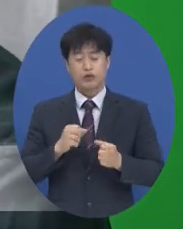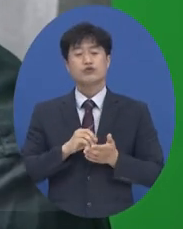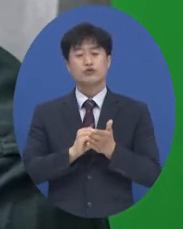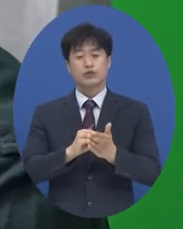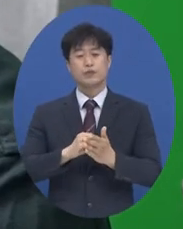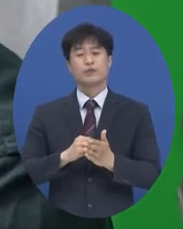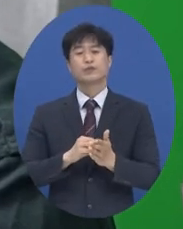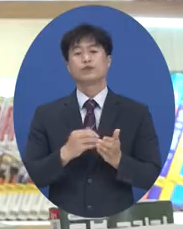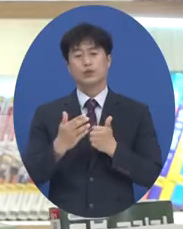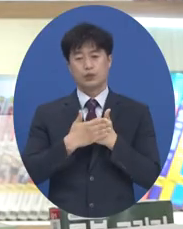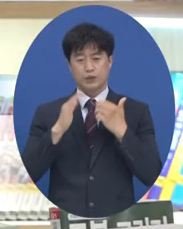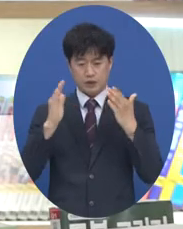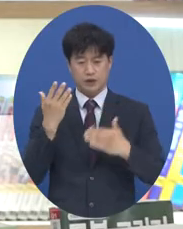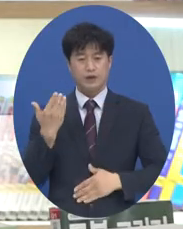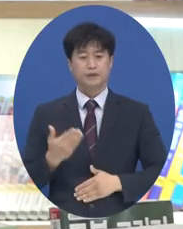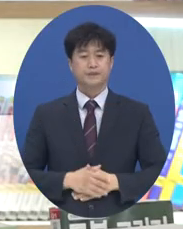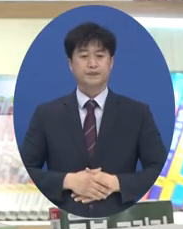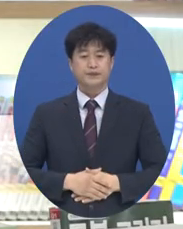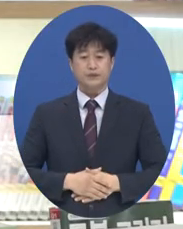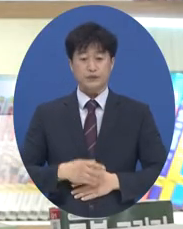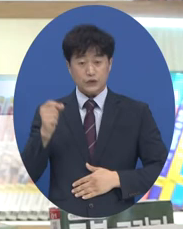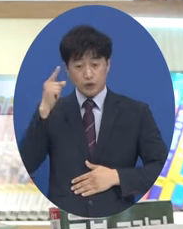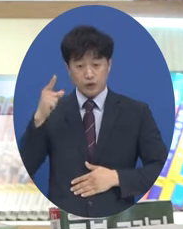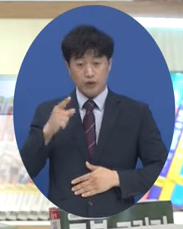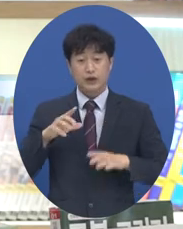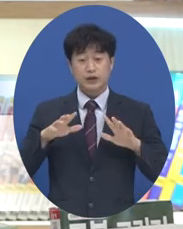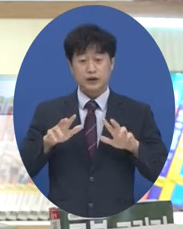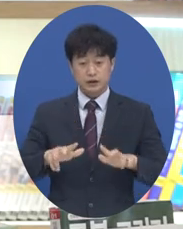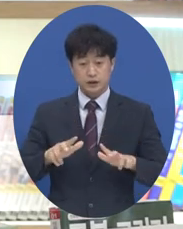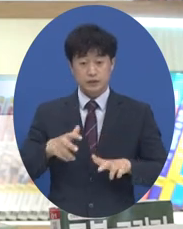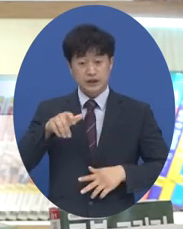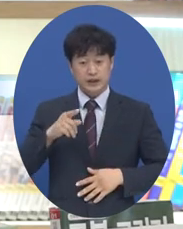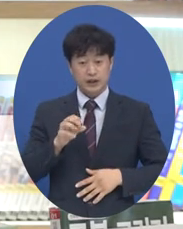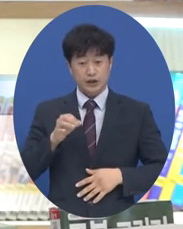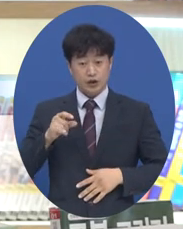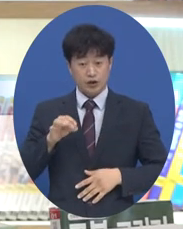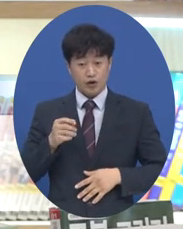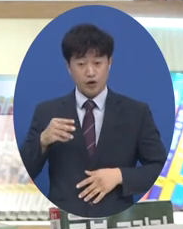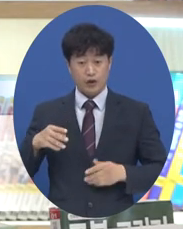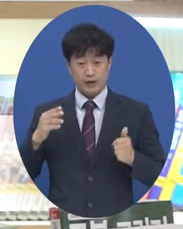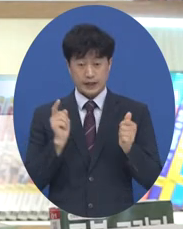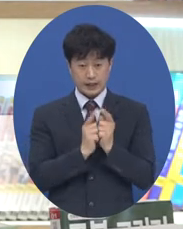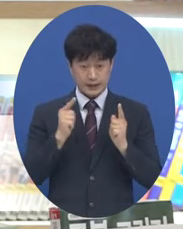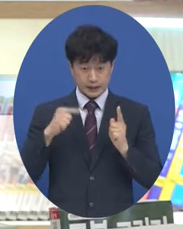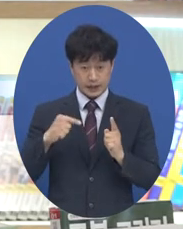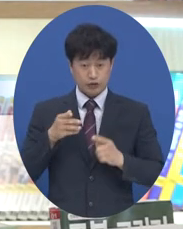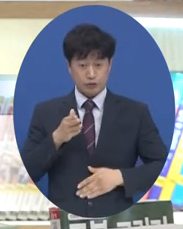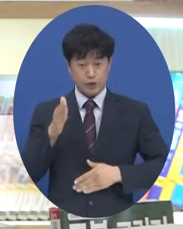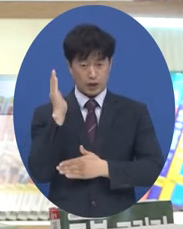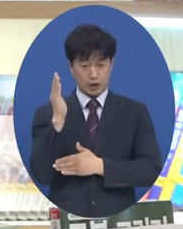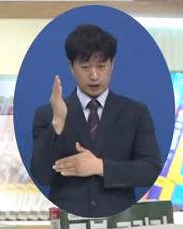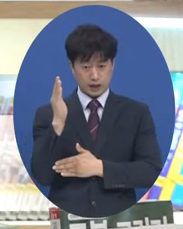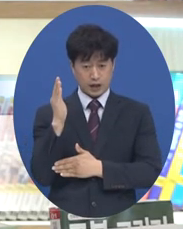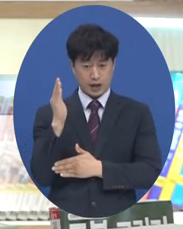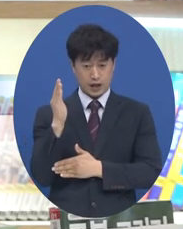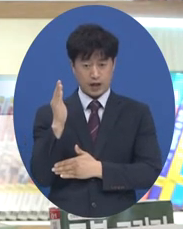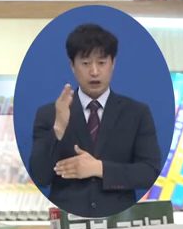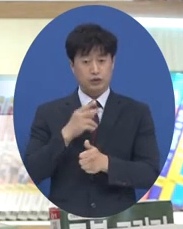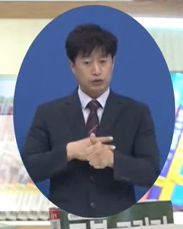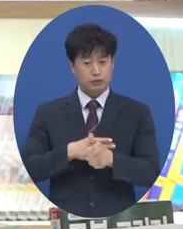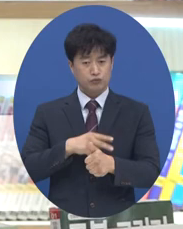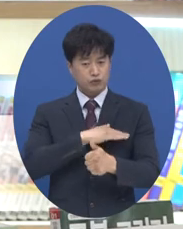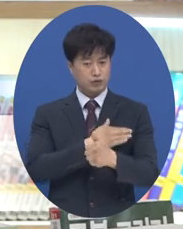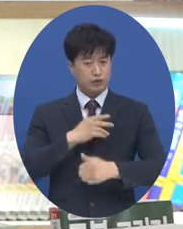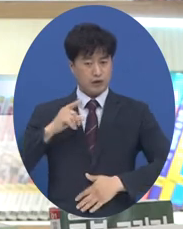받게 됩니다. 저희가 우수한 현지 크리에이터들 대상으로 전문적인 강사로서의 역량을